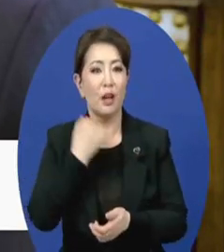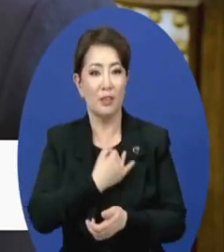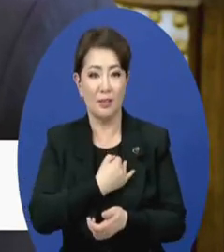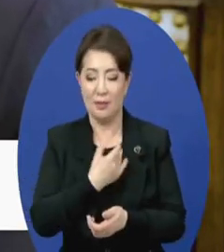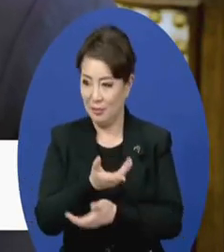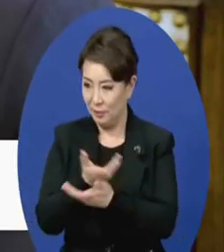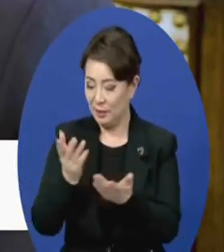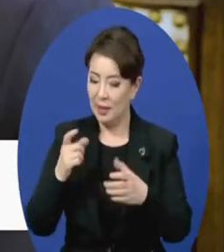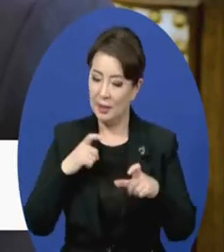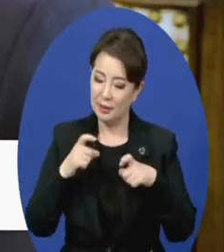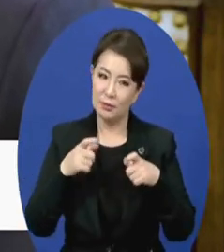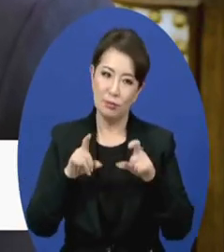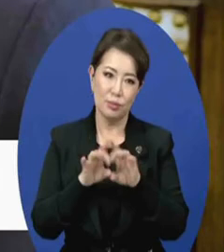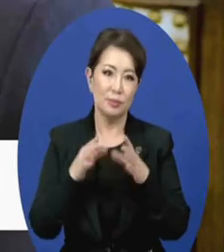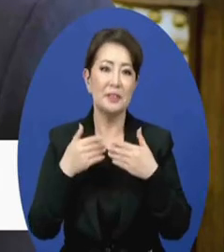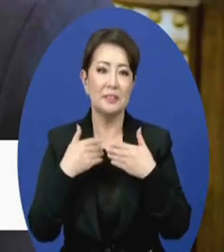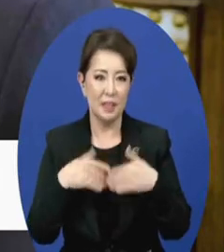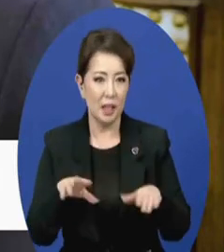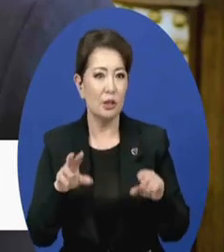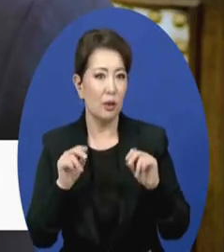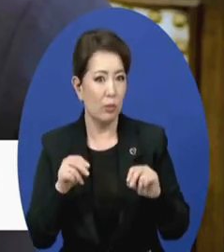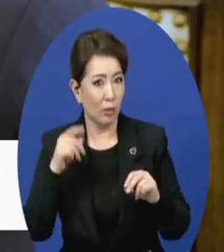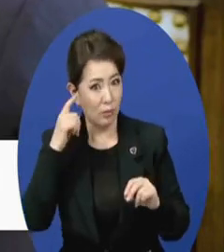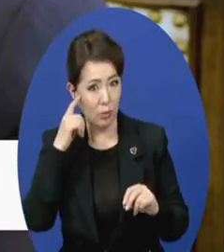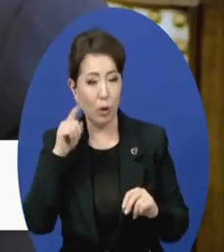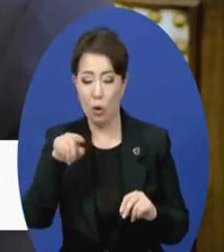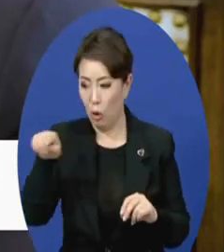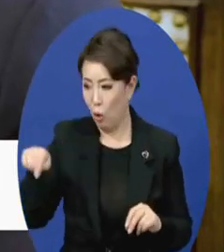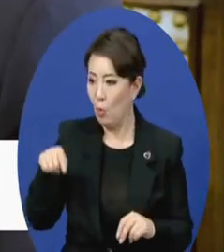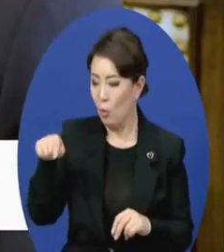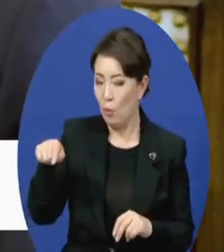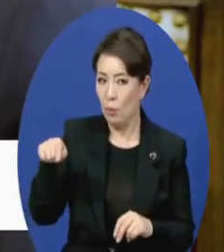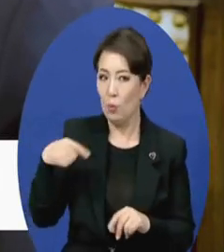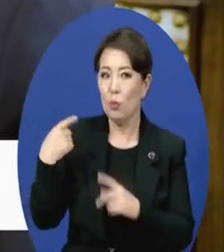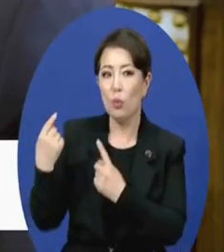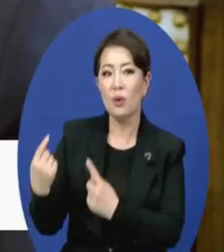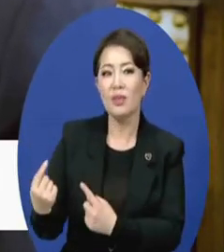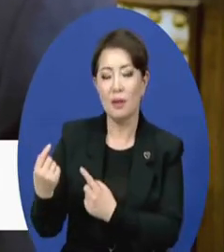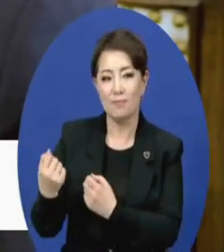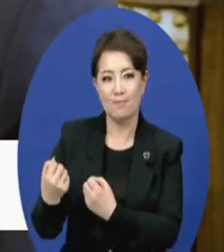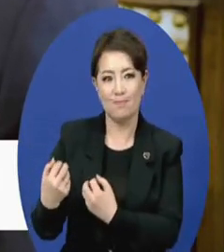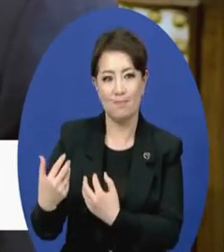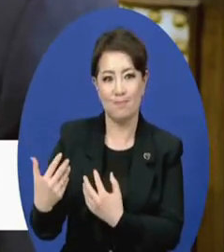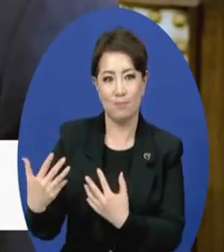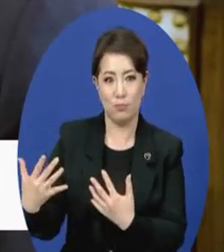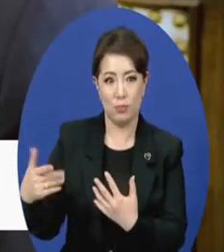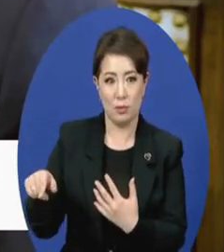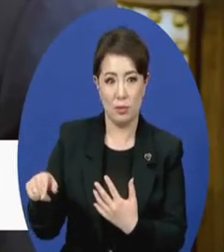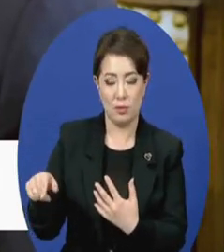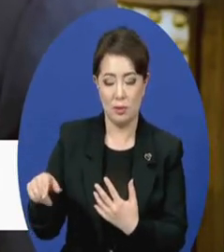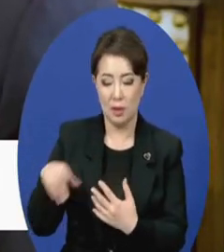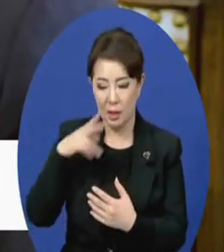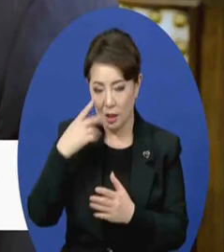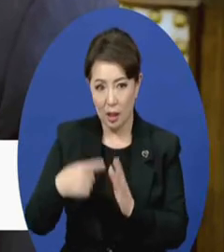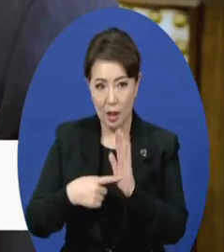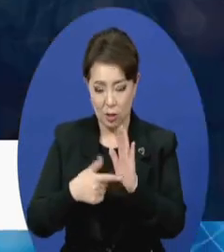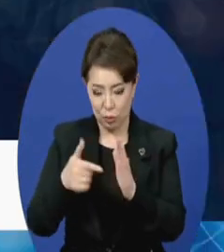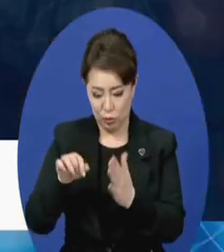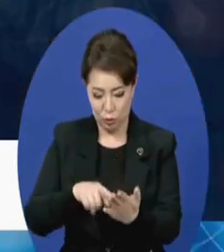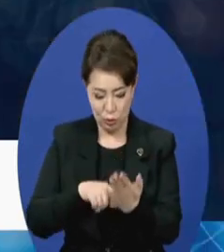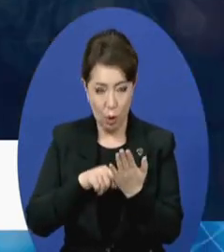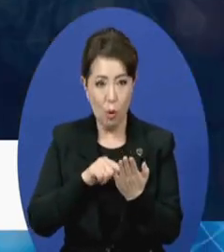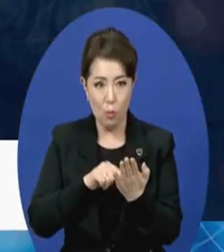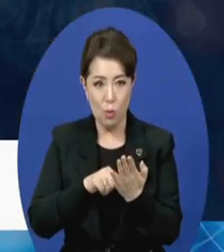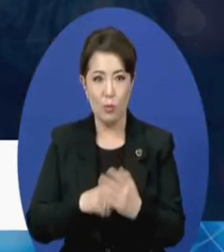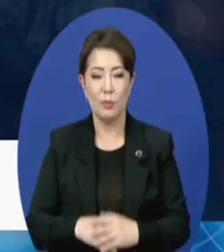За эдийн засгуд нэгдэх юм байна. Гэт ийм эрэг хүлээлтүүд одоо огцон бий болж байна гэдгийг харуулсан юм гол тоо болж ирж